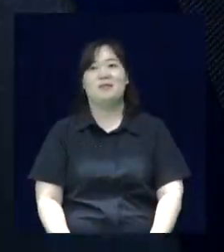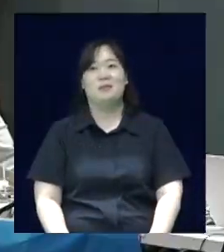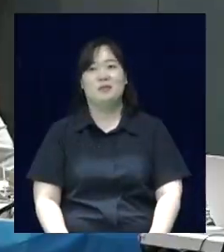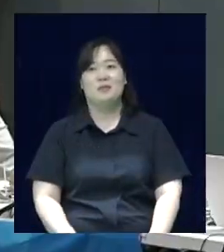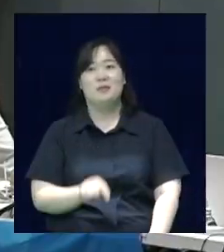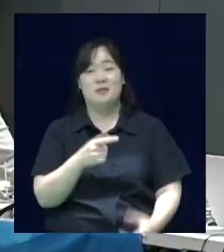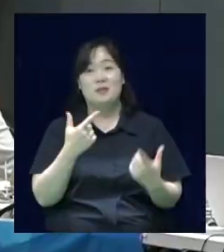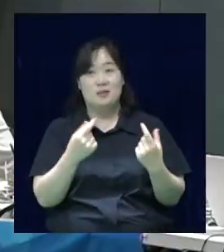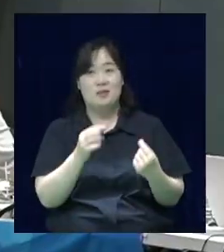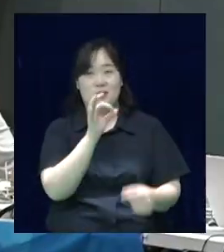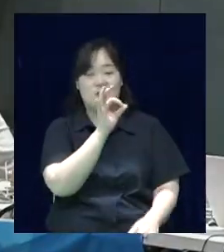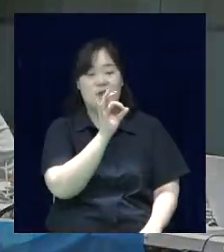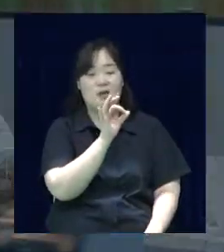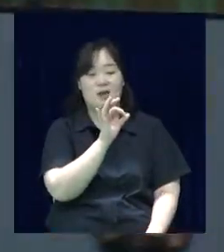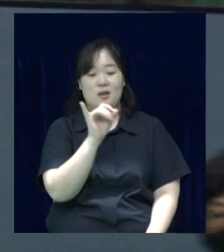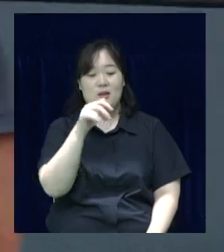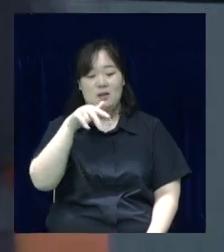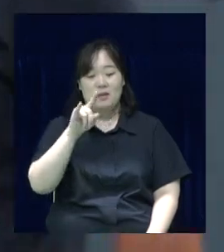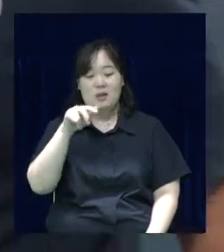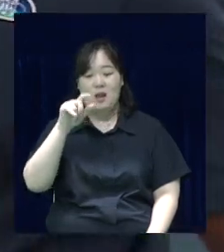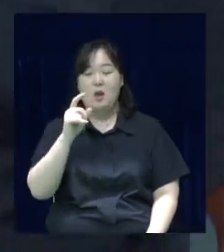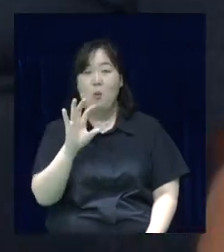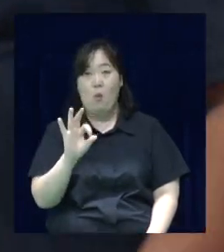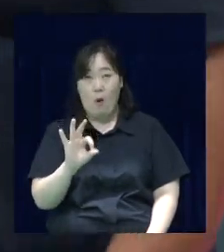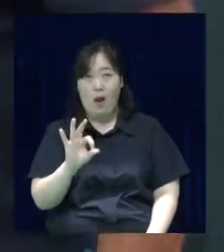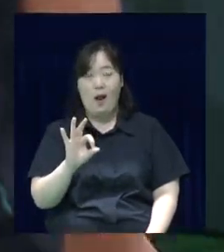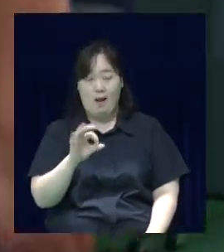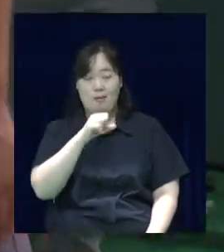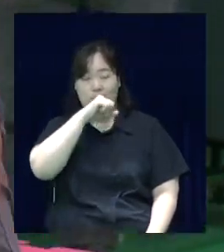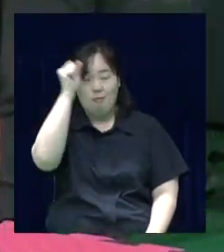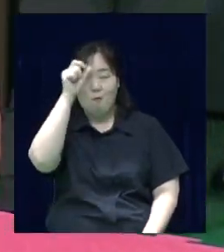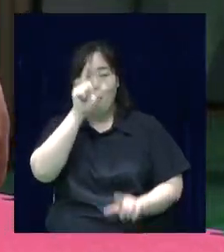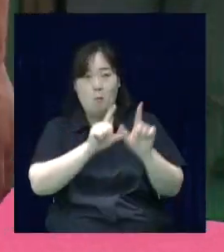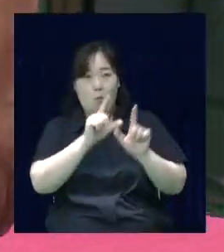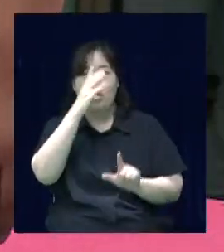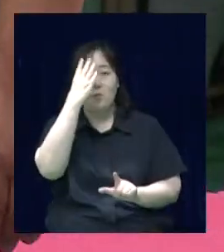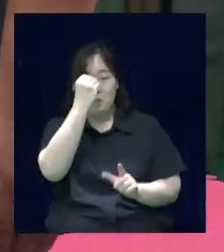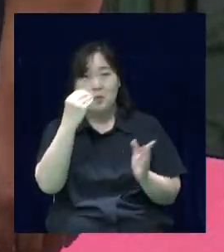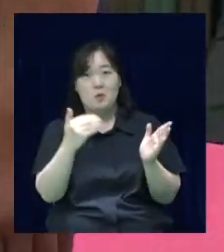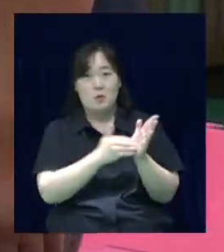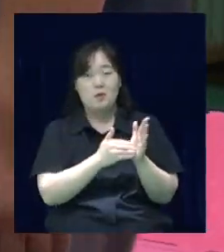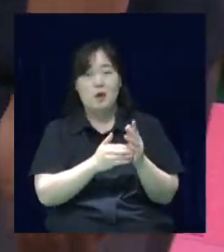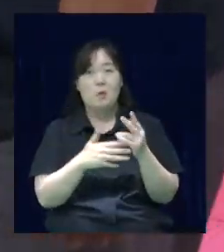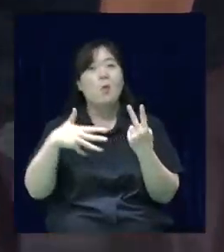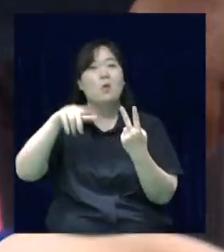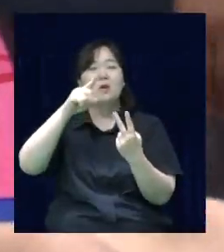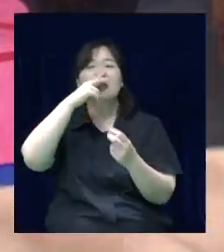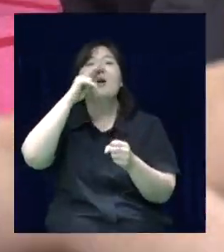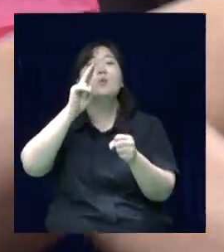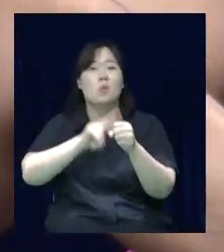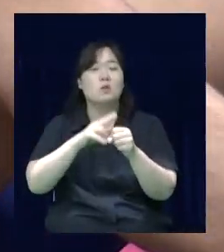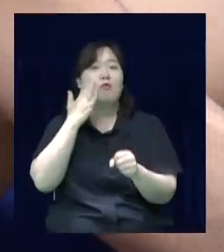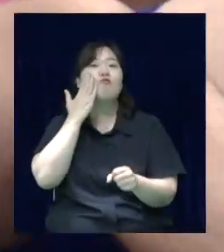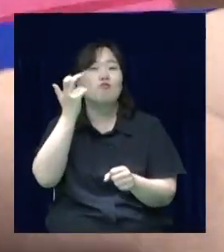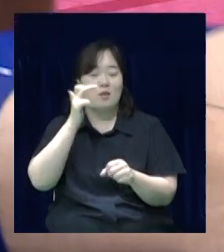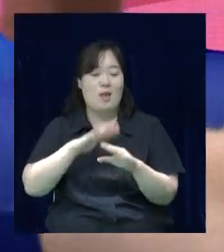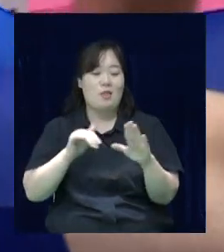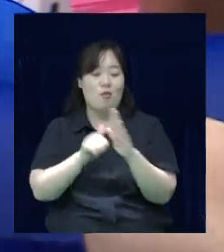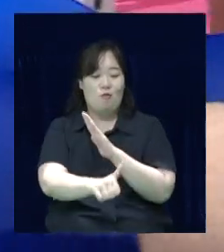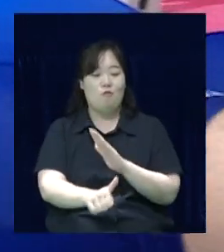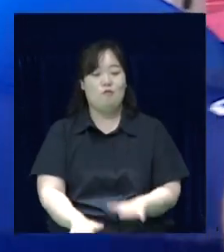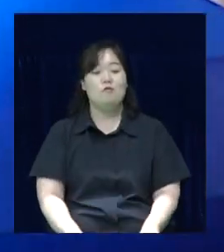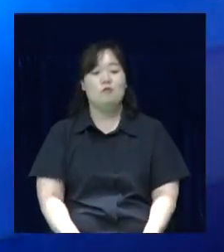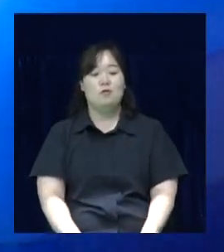이렇게 또 이재관의 1차 시도 성공 모습이 보여졌었고 정금산 선수 2차 시도로 이어지겠습니다.